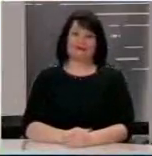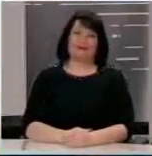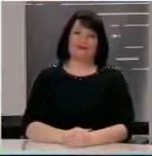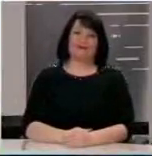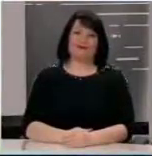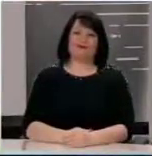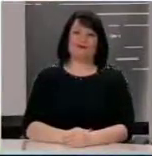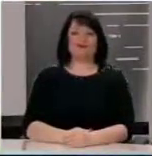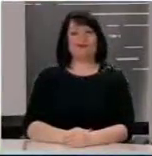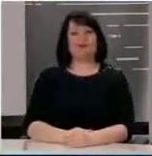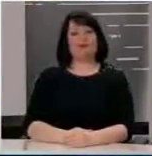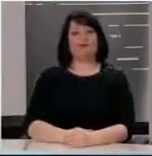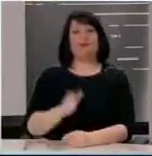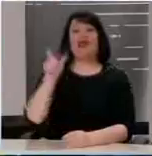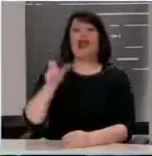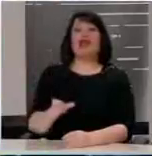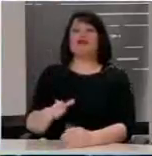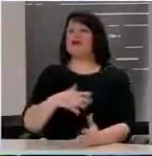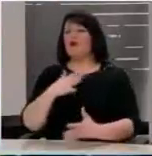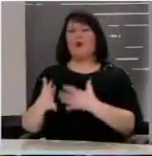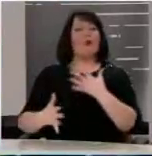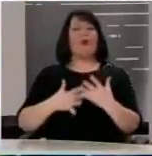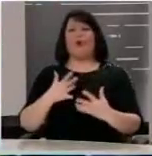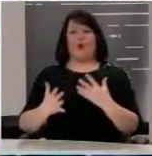Κάνατε όμως ολόκληρο χαμό,